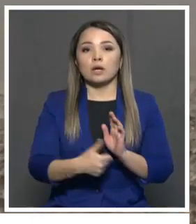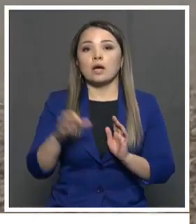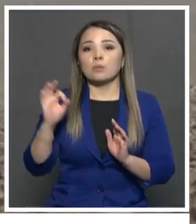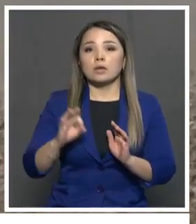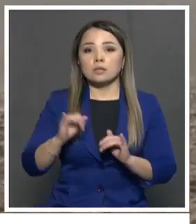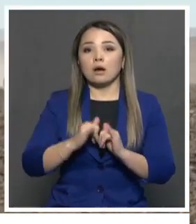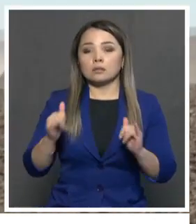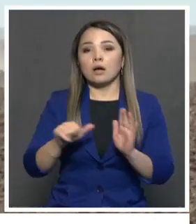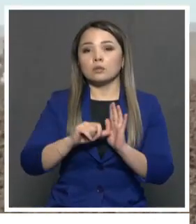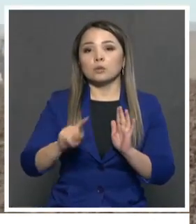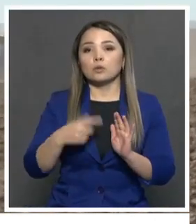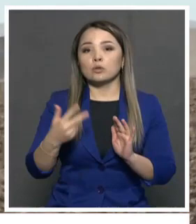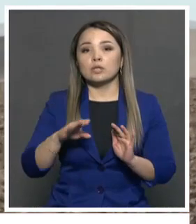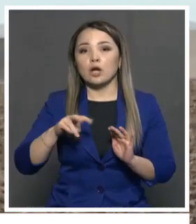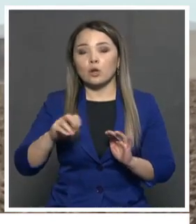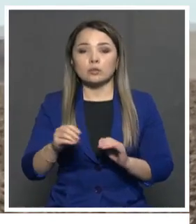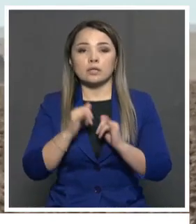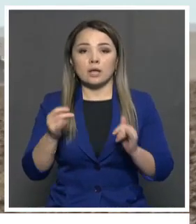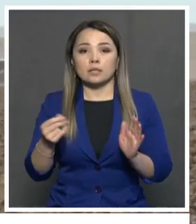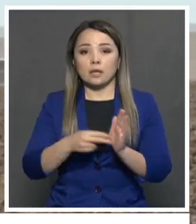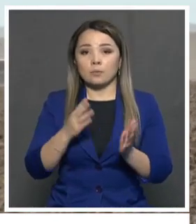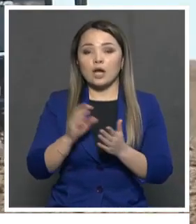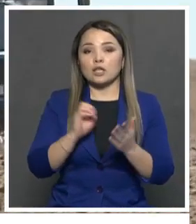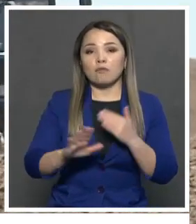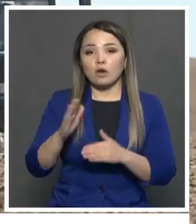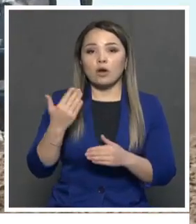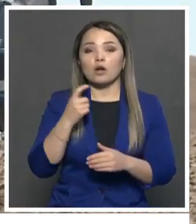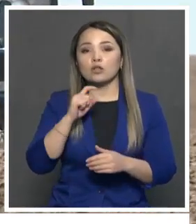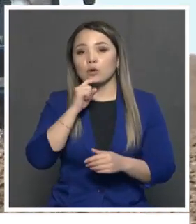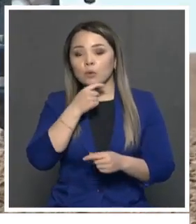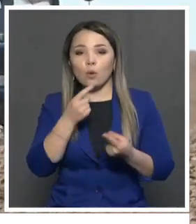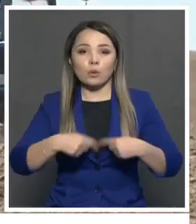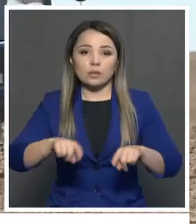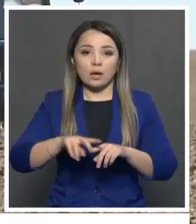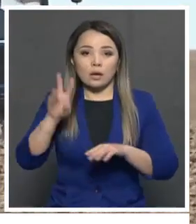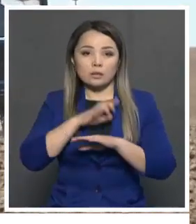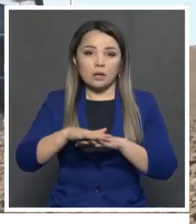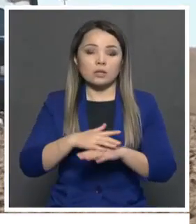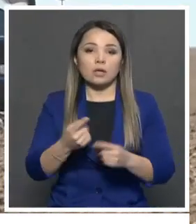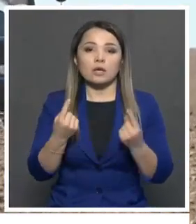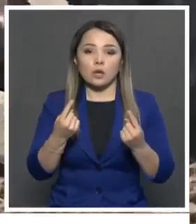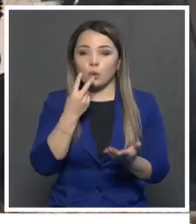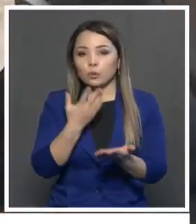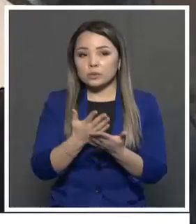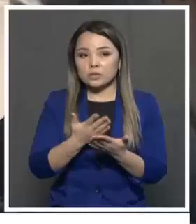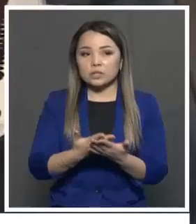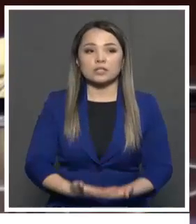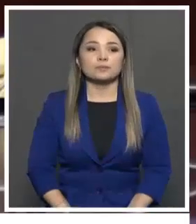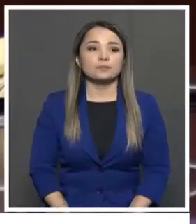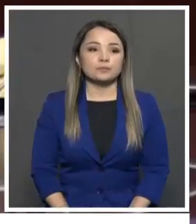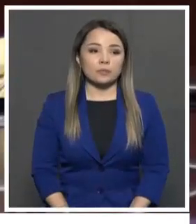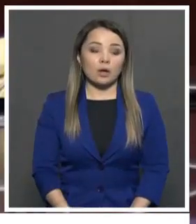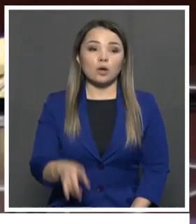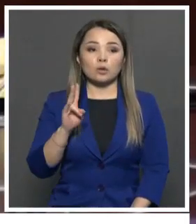артып, 6,3 триллион теңгеге жетті. Бұл Еуразиялық экономикалық одақ елдері арасындағы ең ірі. Нұр